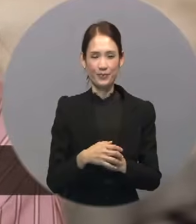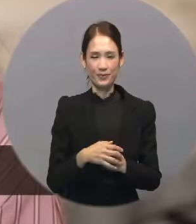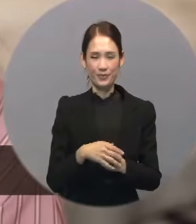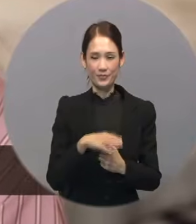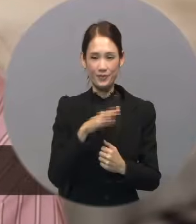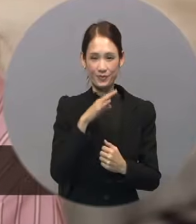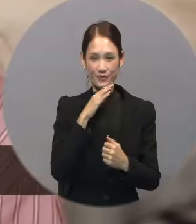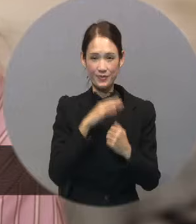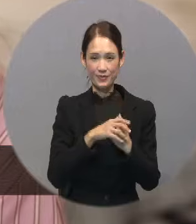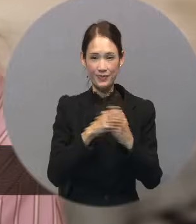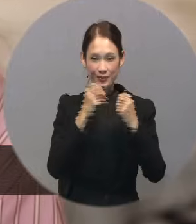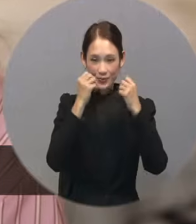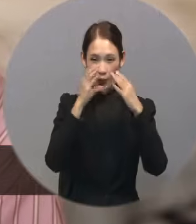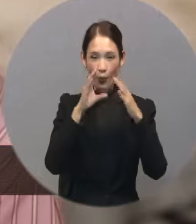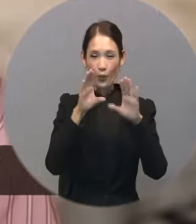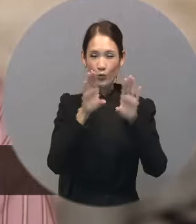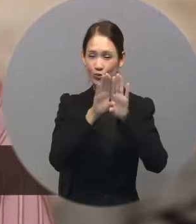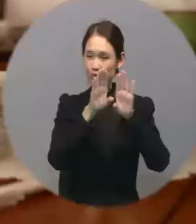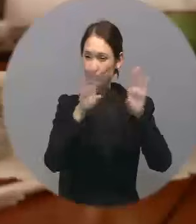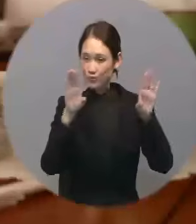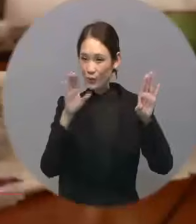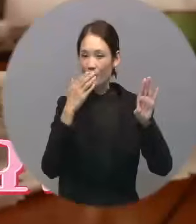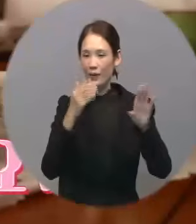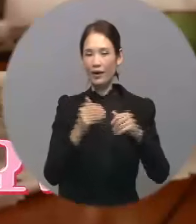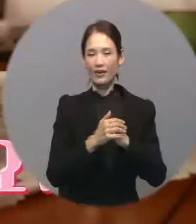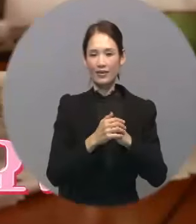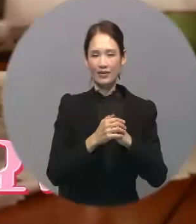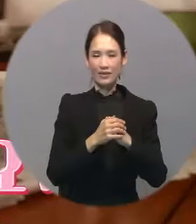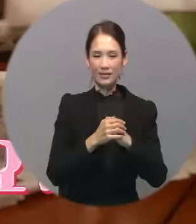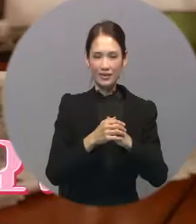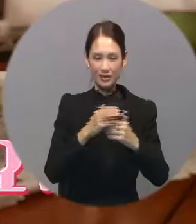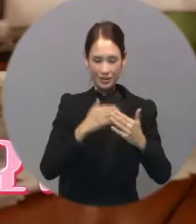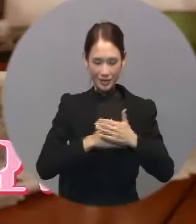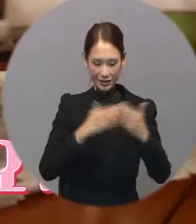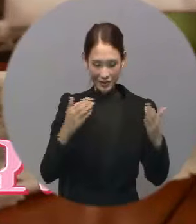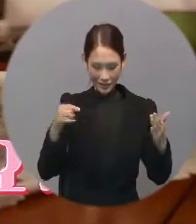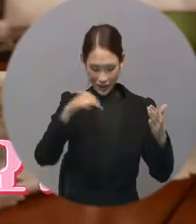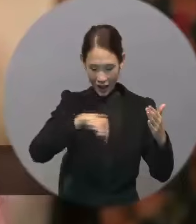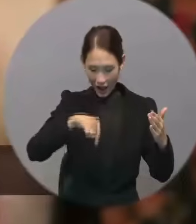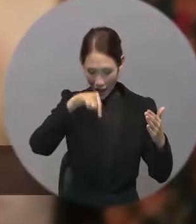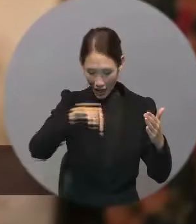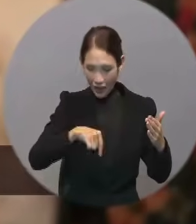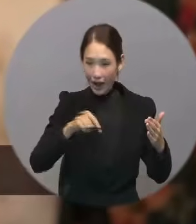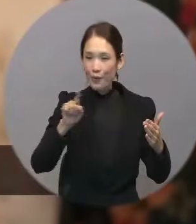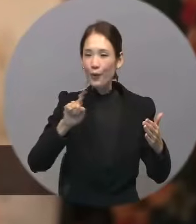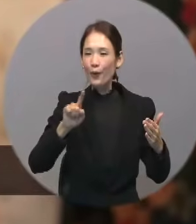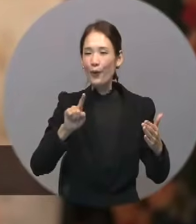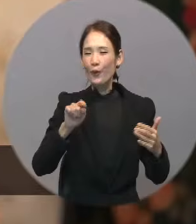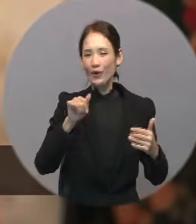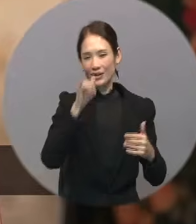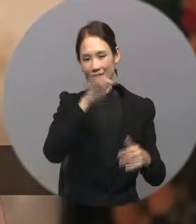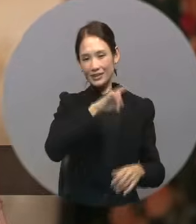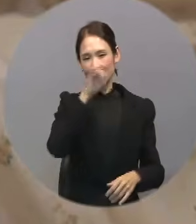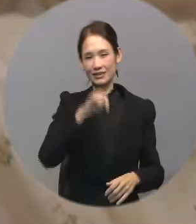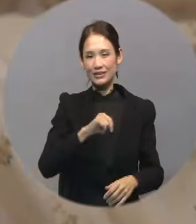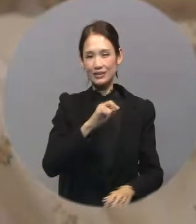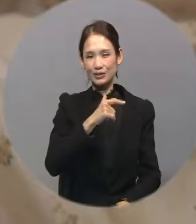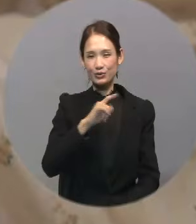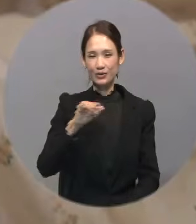정말 새로운 문을 여는 건 확실해요. 이 판도라의 상자 안에는 뭐가 있을까요? 그래서 제가 물어봤습니다.